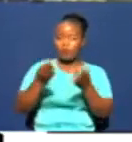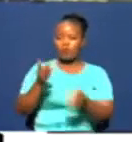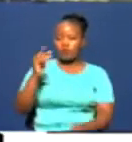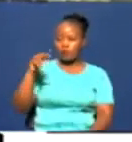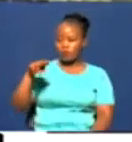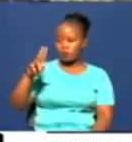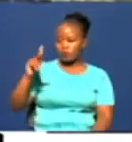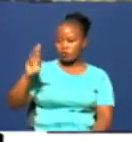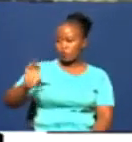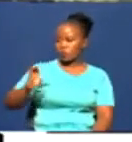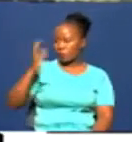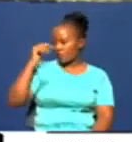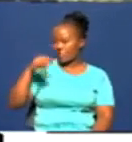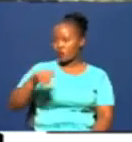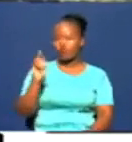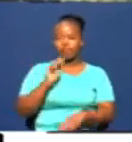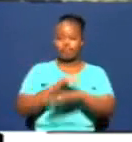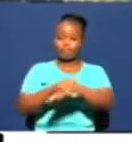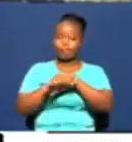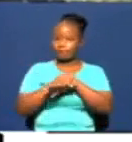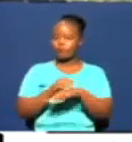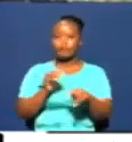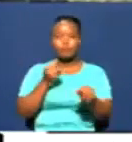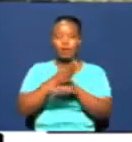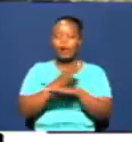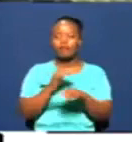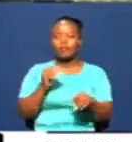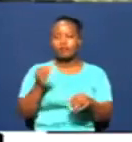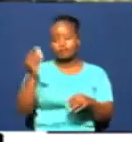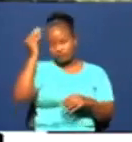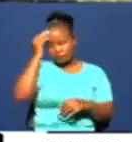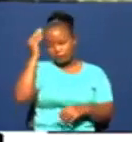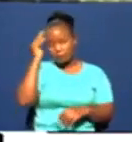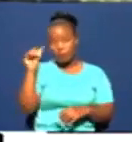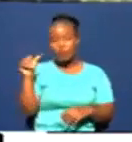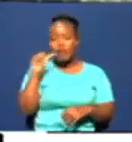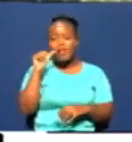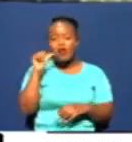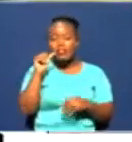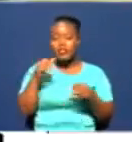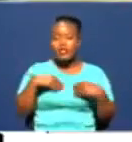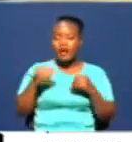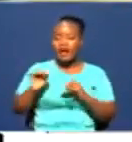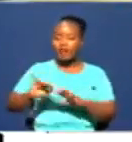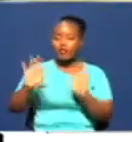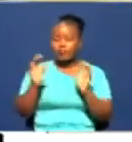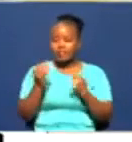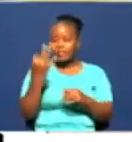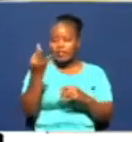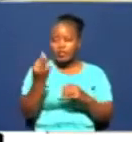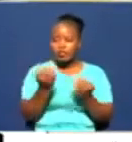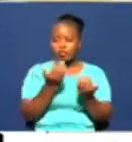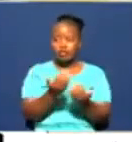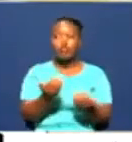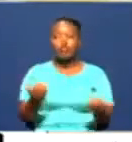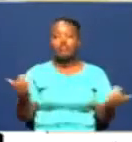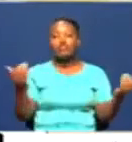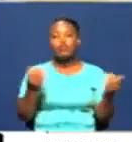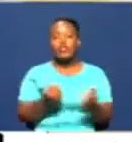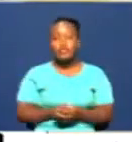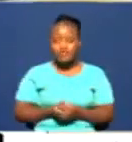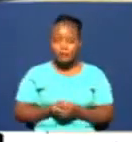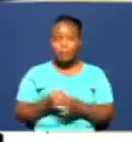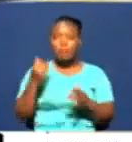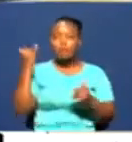zake za kizungu baada ya kusomea Uingereza. Amewaacha watoto watatu. Huku safari yake ya